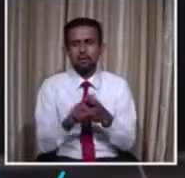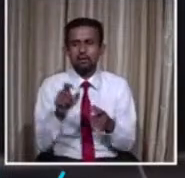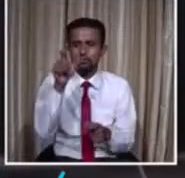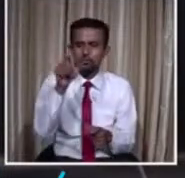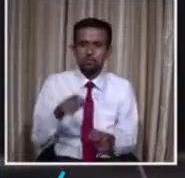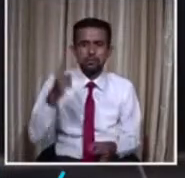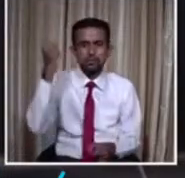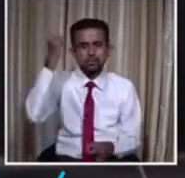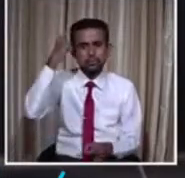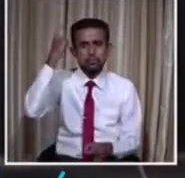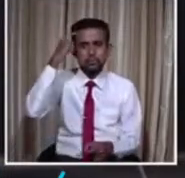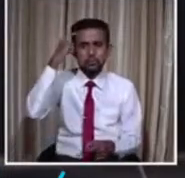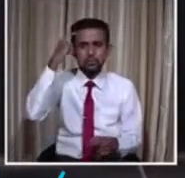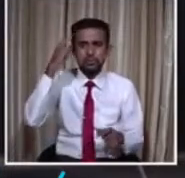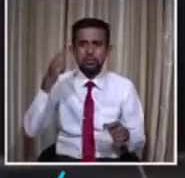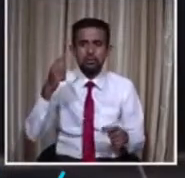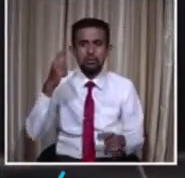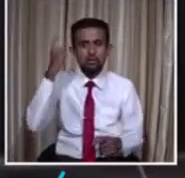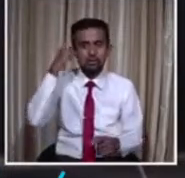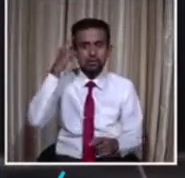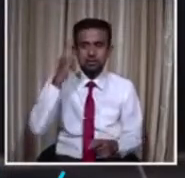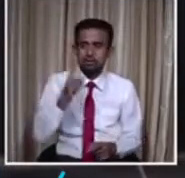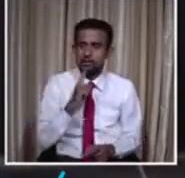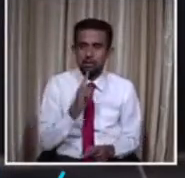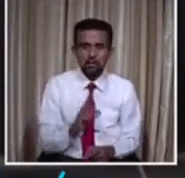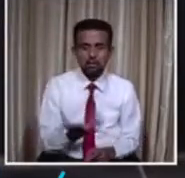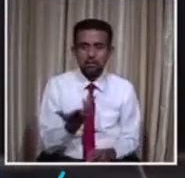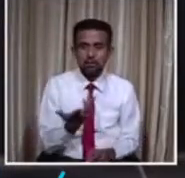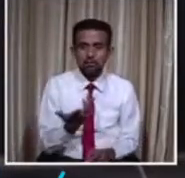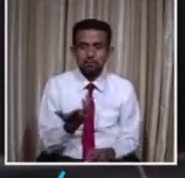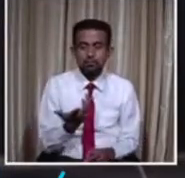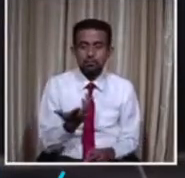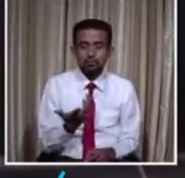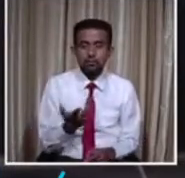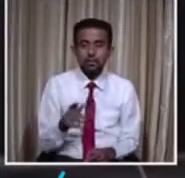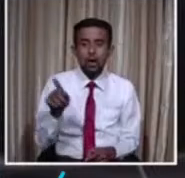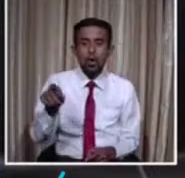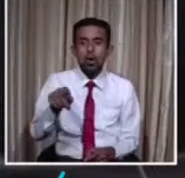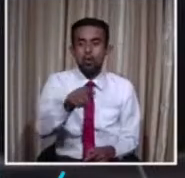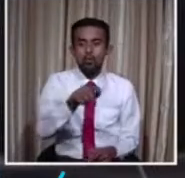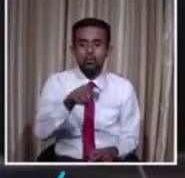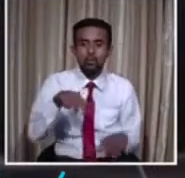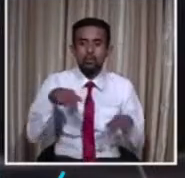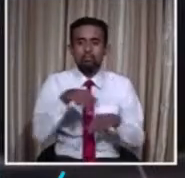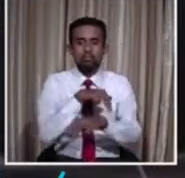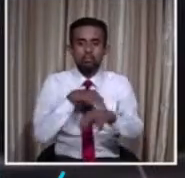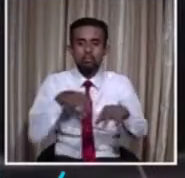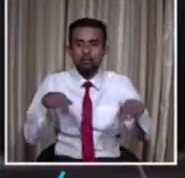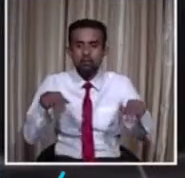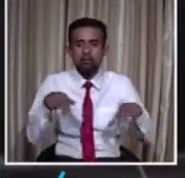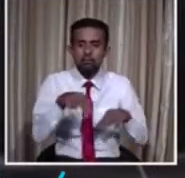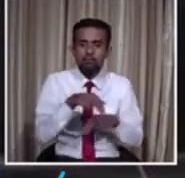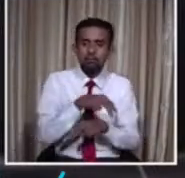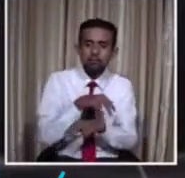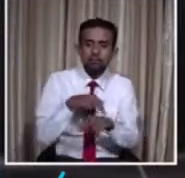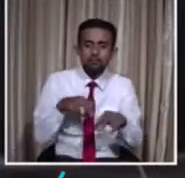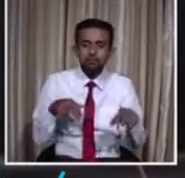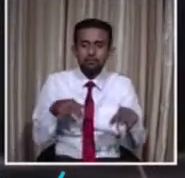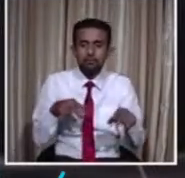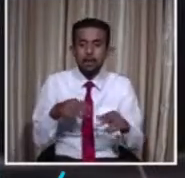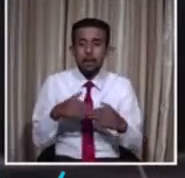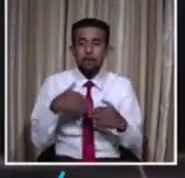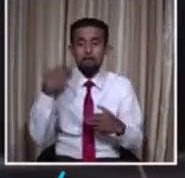ulu itu agen pulul pintur ada negara negara agen mama kian ini, namun kauru kauru dalamnya hasilnya min tiennye,